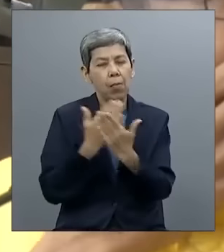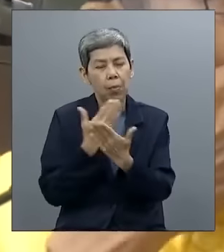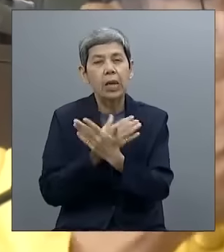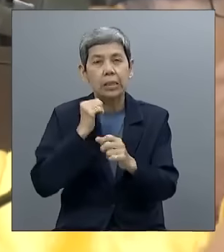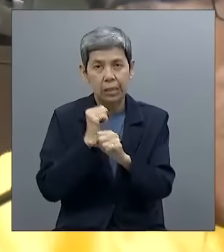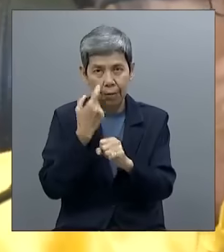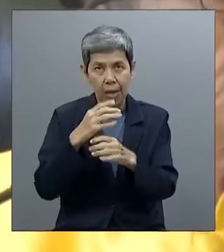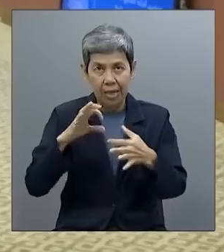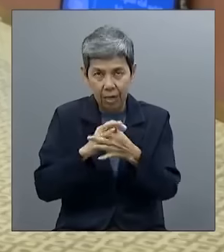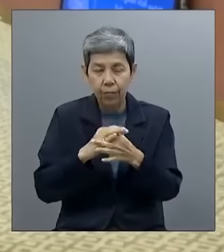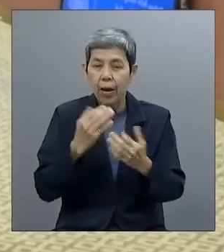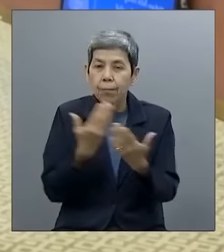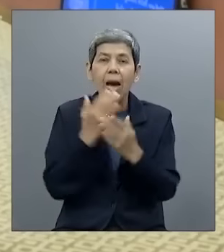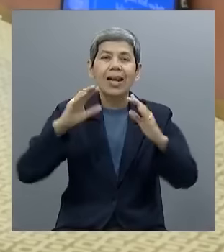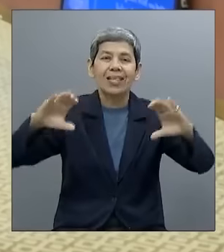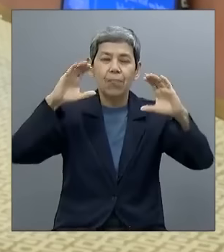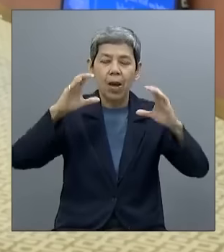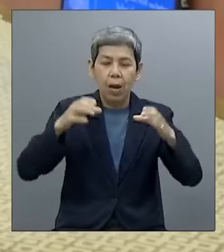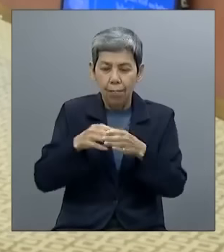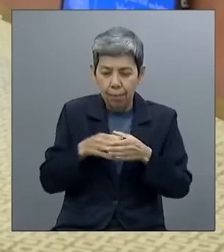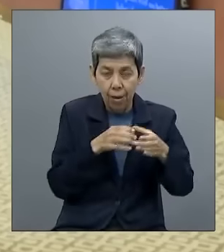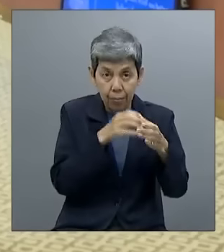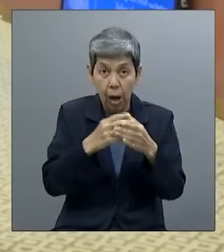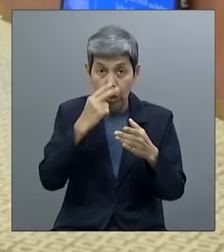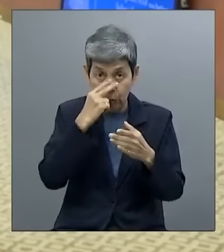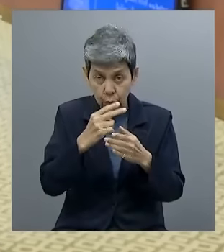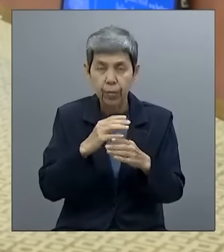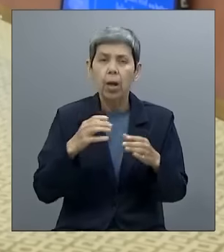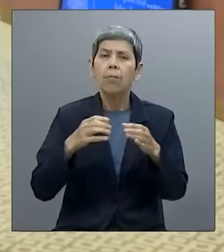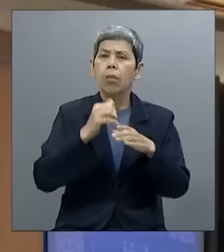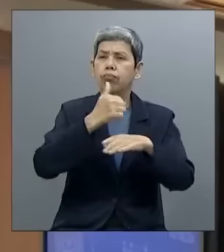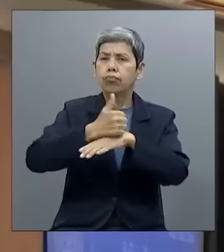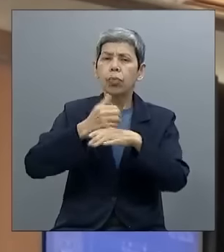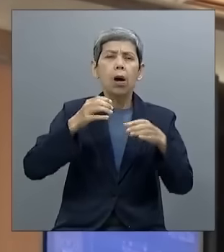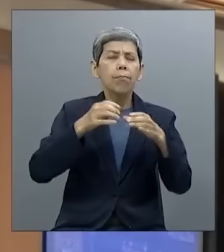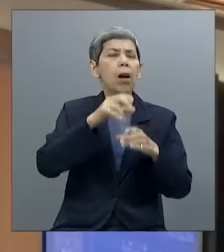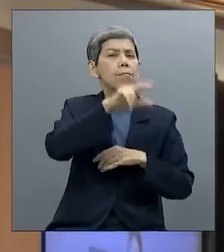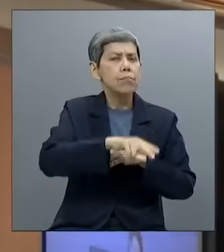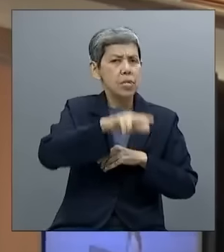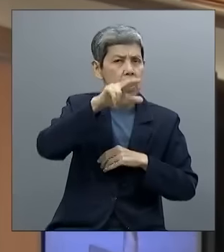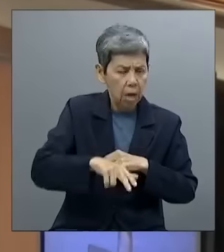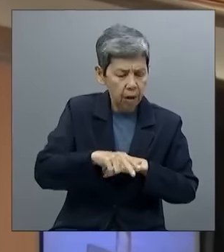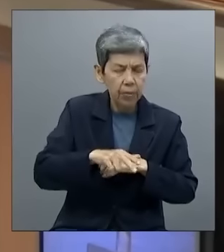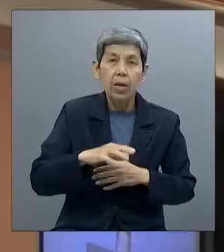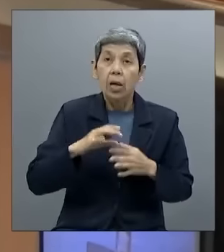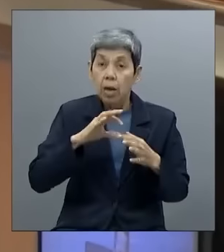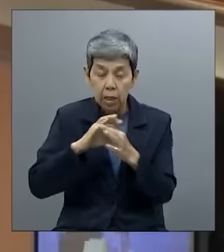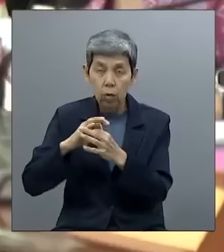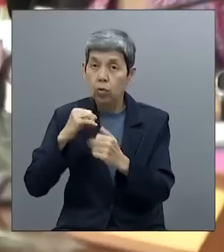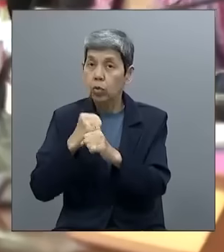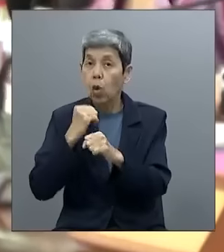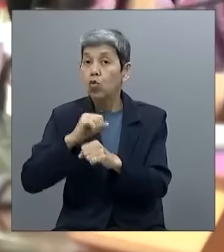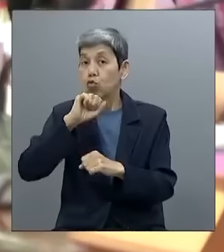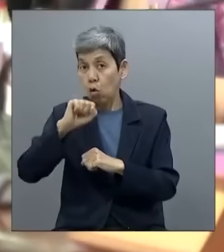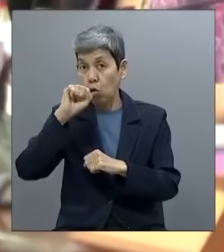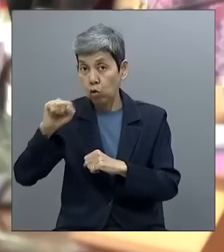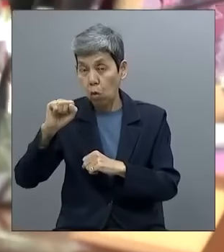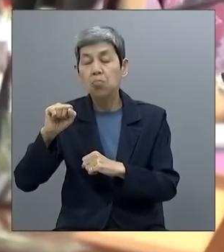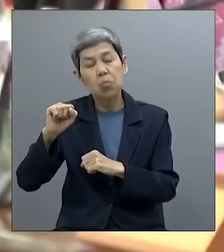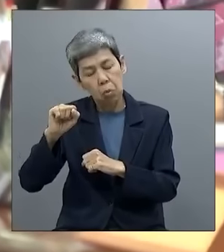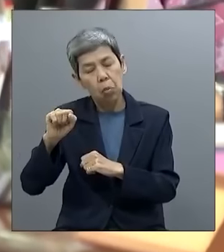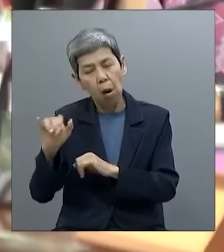พาะการเปลี่ยนแปลงในรัฐบาลผสมแบบพิเศษโดยพรรคแกนนำอย่างพรรคเพื่อไทยและการขยับขยายของส.ส.มาก